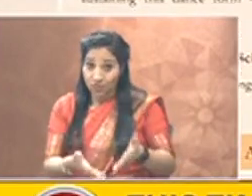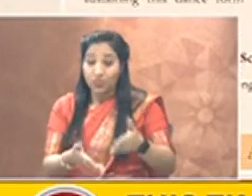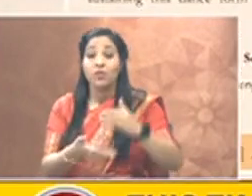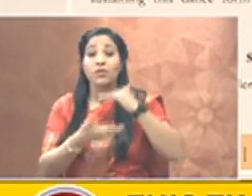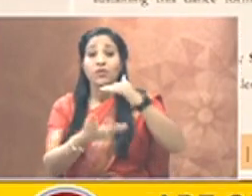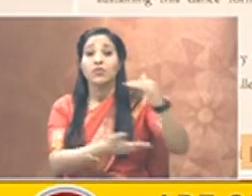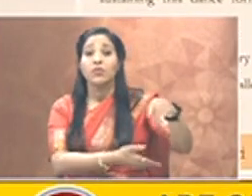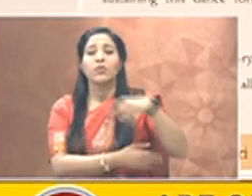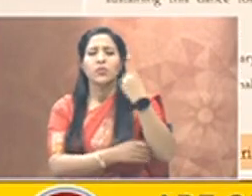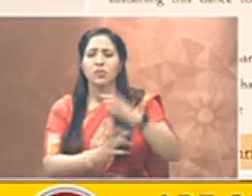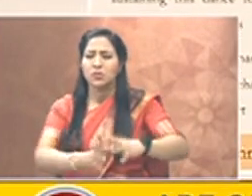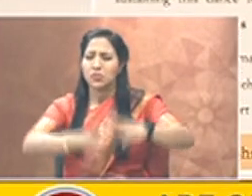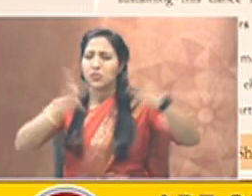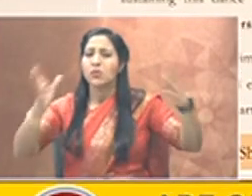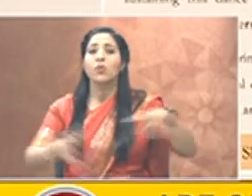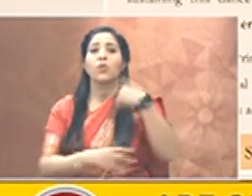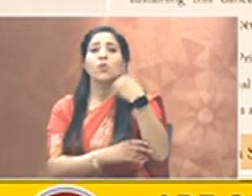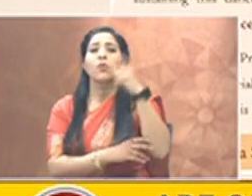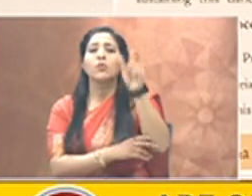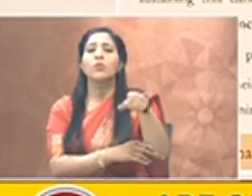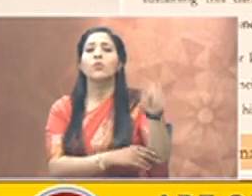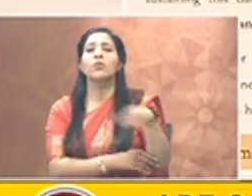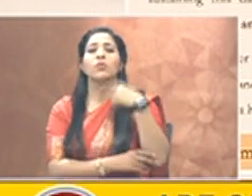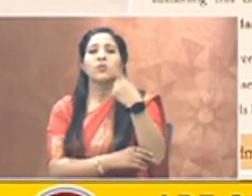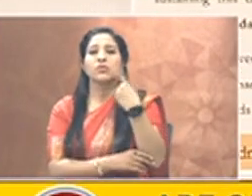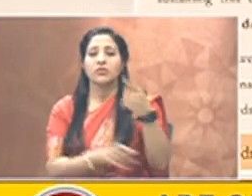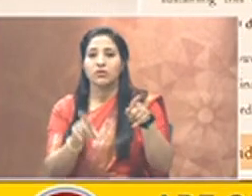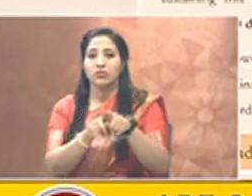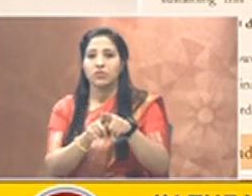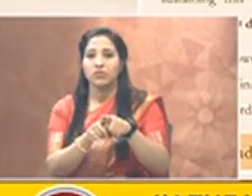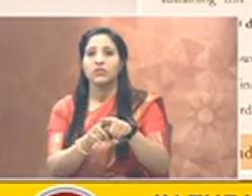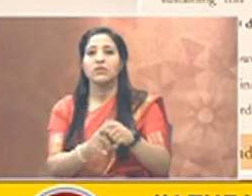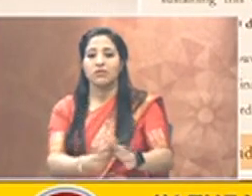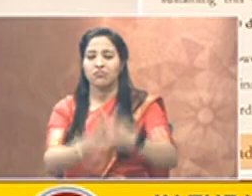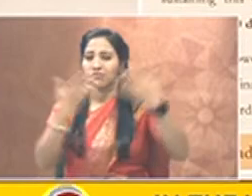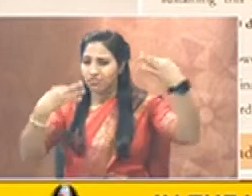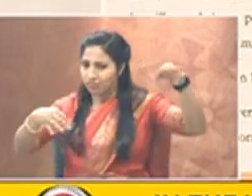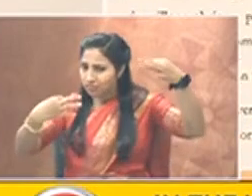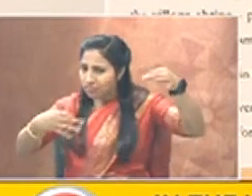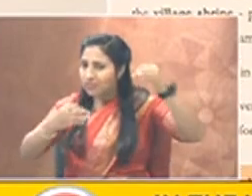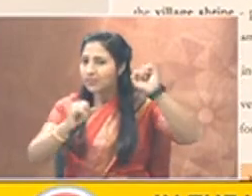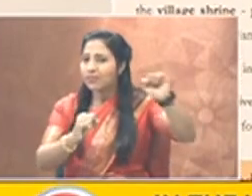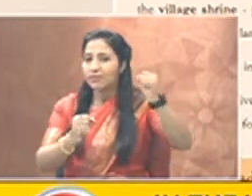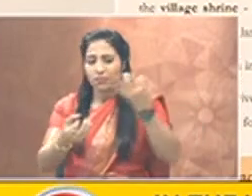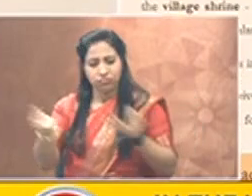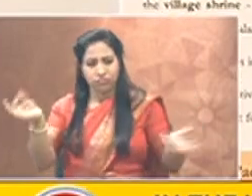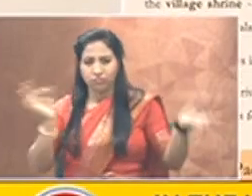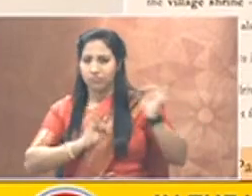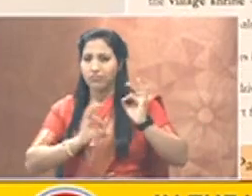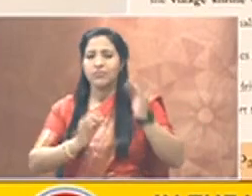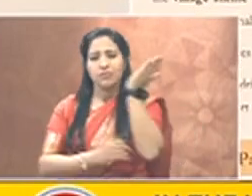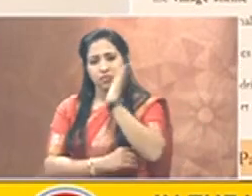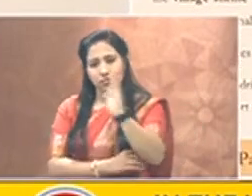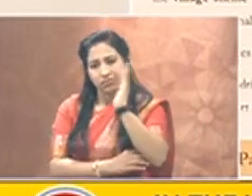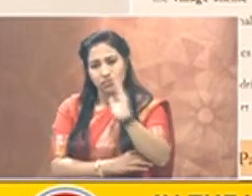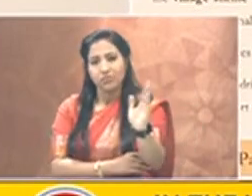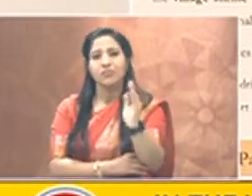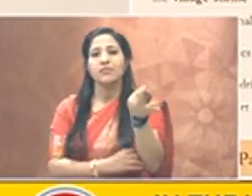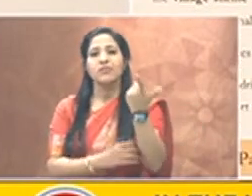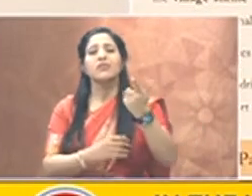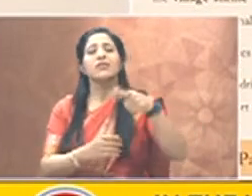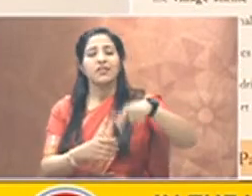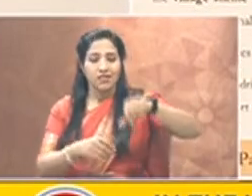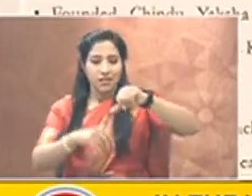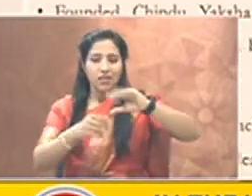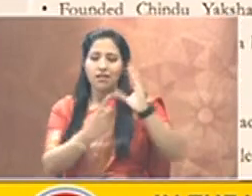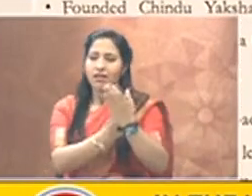पाने वालों में बड़ी संख्या उन लोगों की है जो शास्त्रीय नृत्य, शास्त्रीय संगीत, लोक